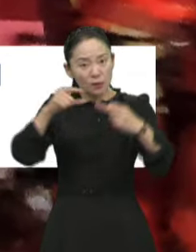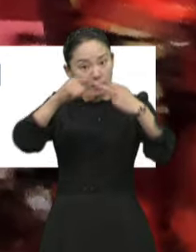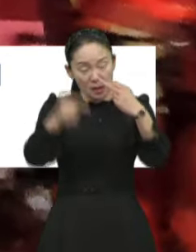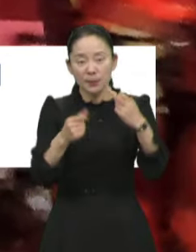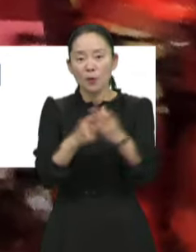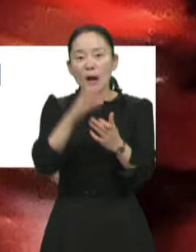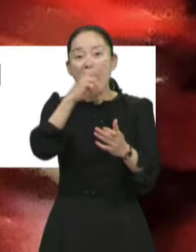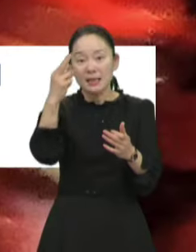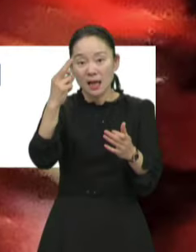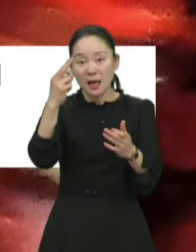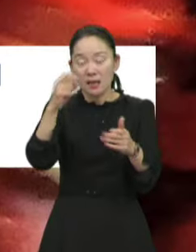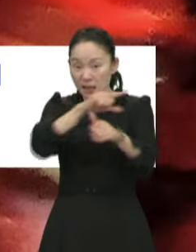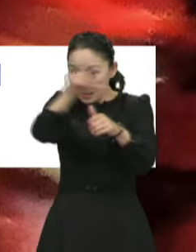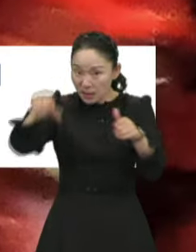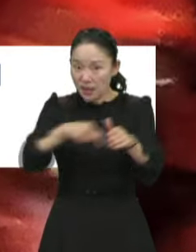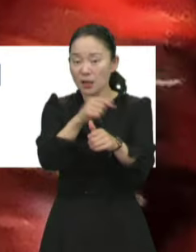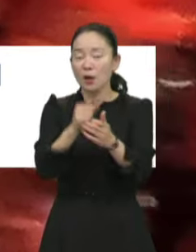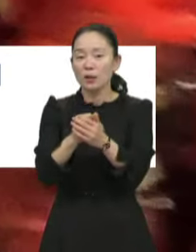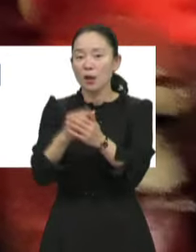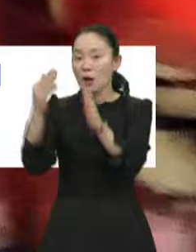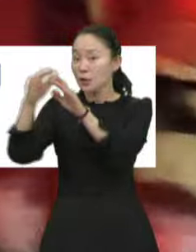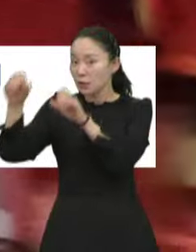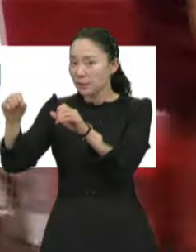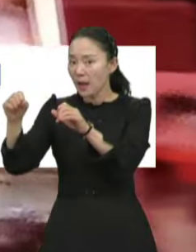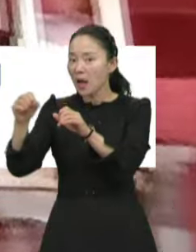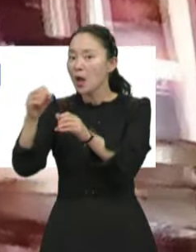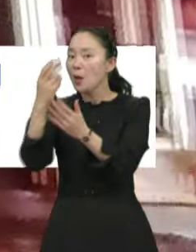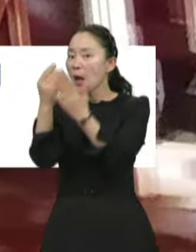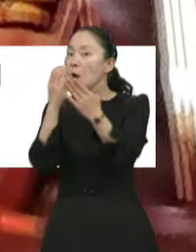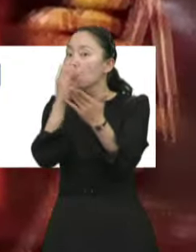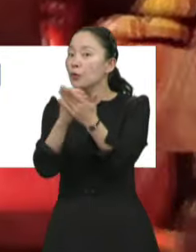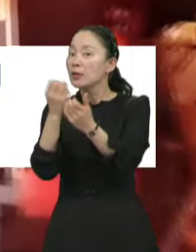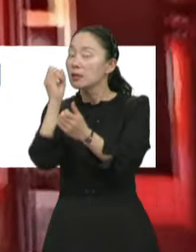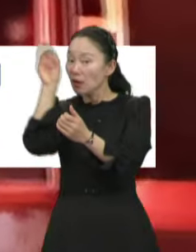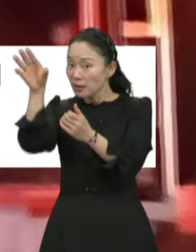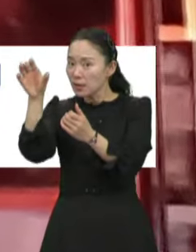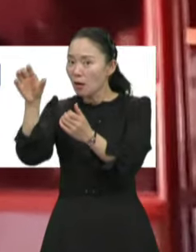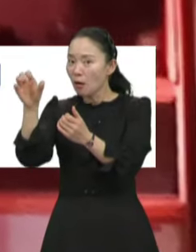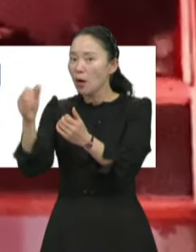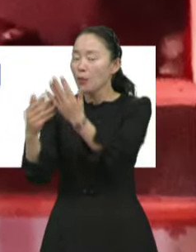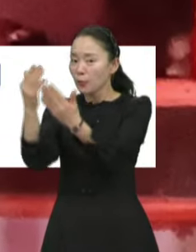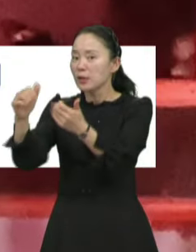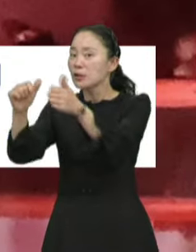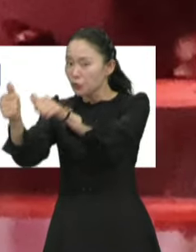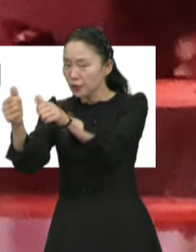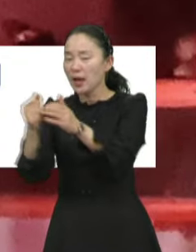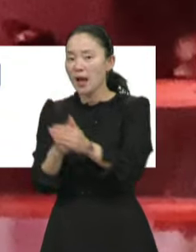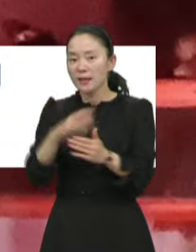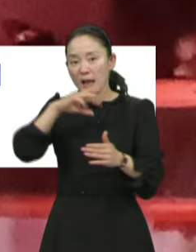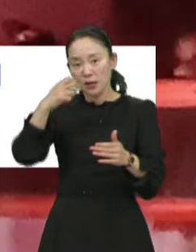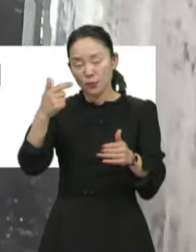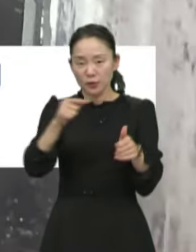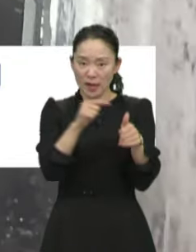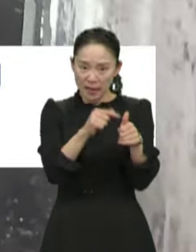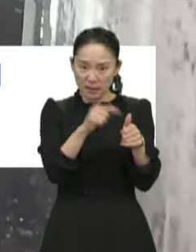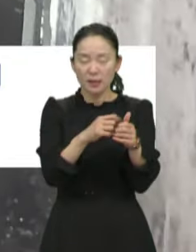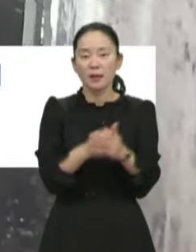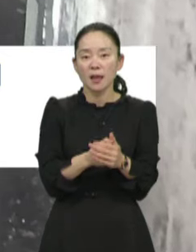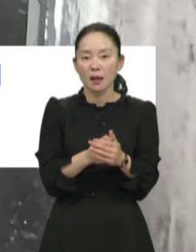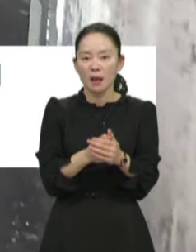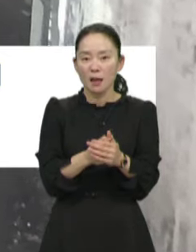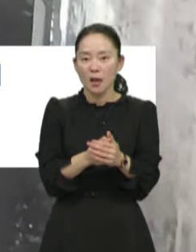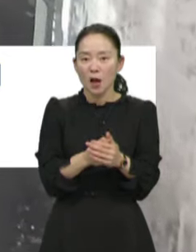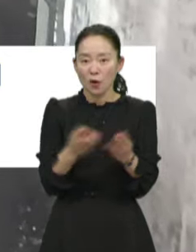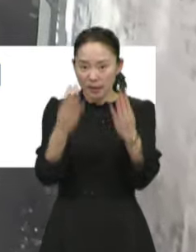12월 아산시 배방읍의 이웃집에 화염병을 던져 불을 질러 주민을 숨지게 한 혐의로 기소된 72살 A씨에게